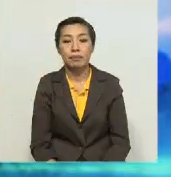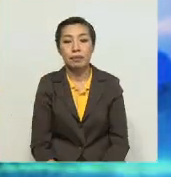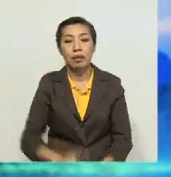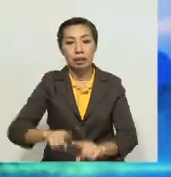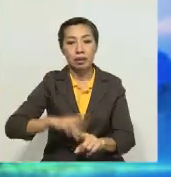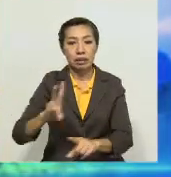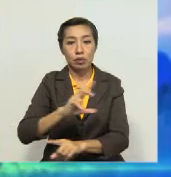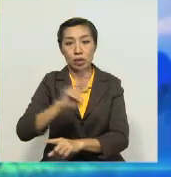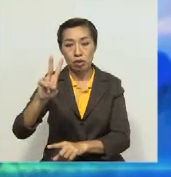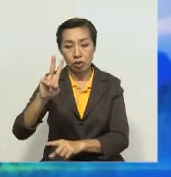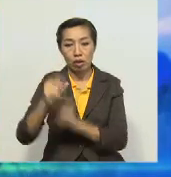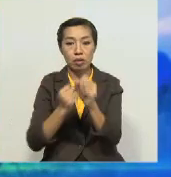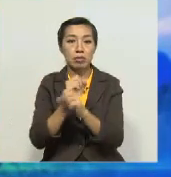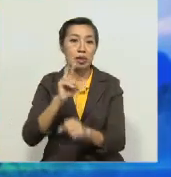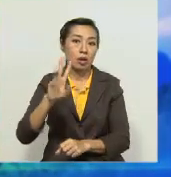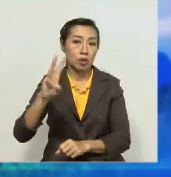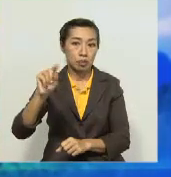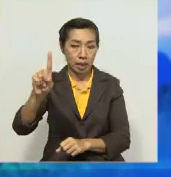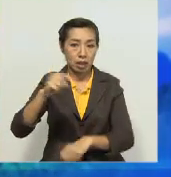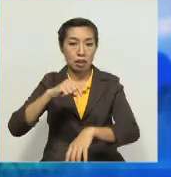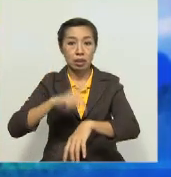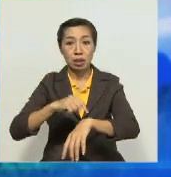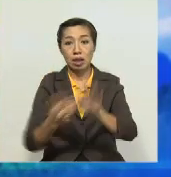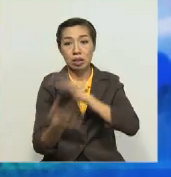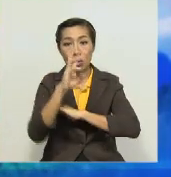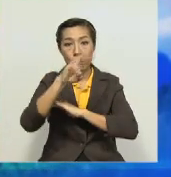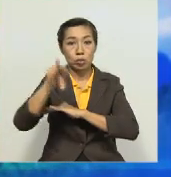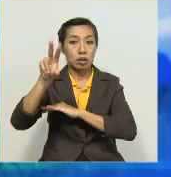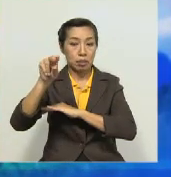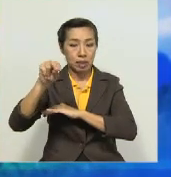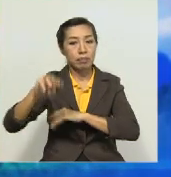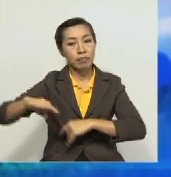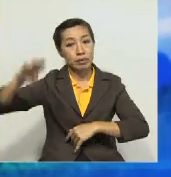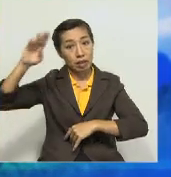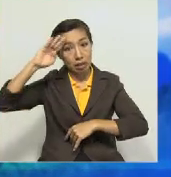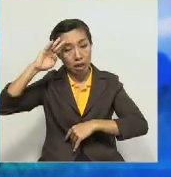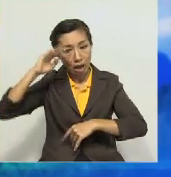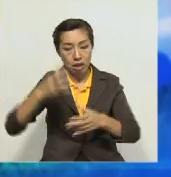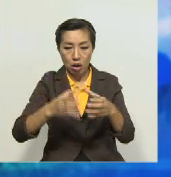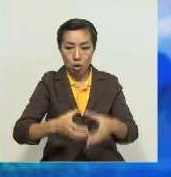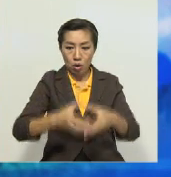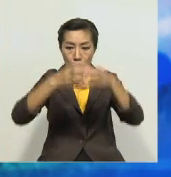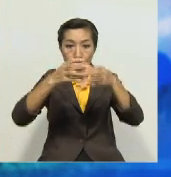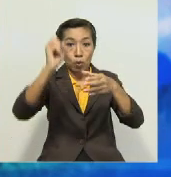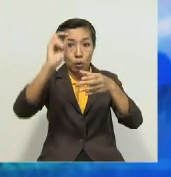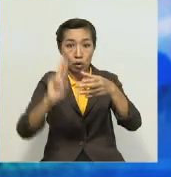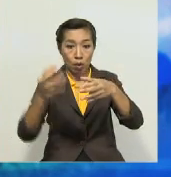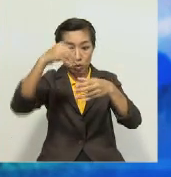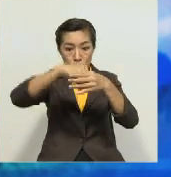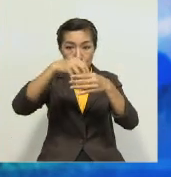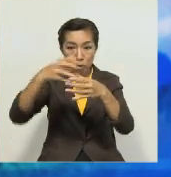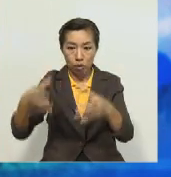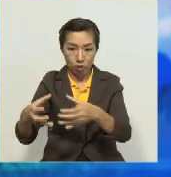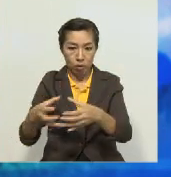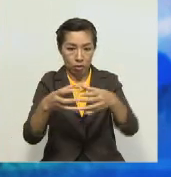2 กรกดาคม 2561 6 นาลิกา 30 นาทีทะหารทยอยลำเรีงขวดอากาศเพื่อช่วย 13 ชีวิต